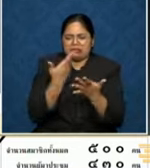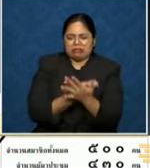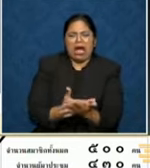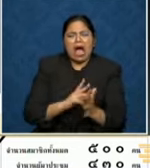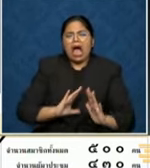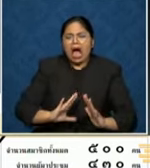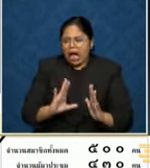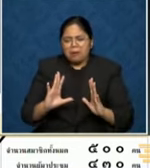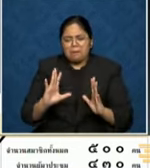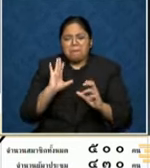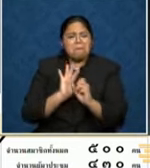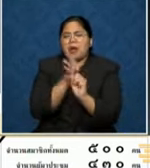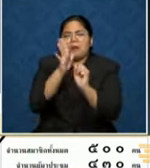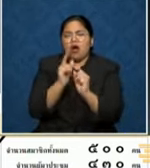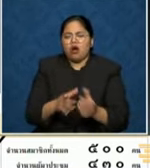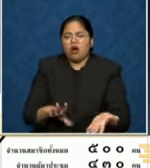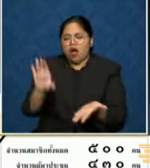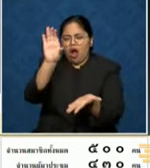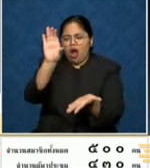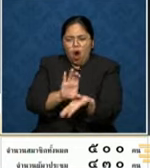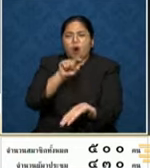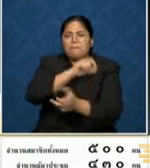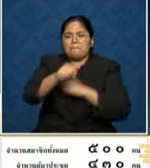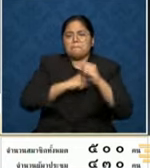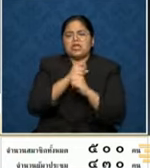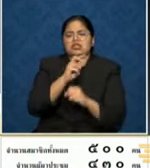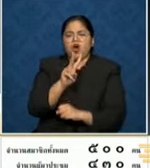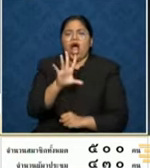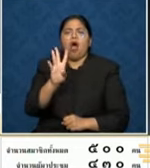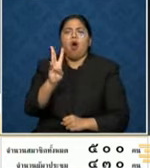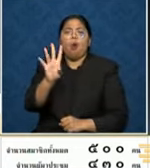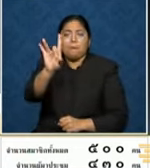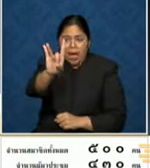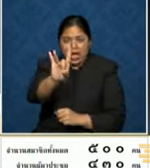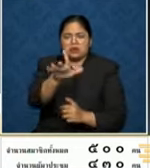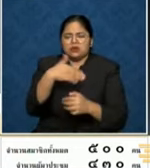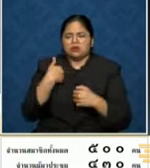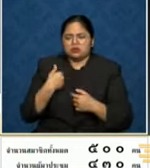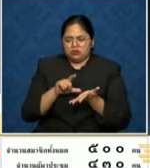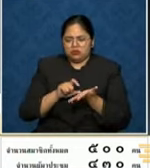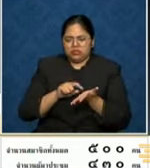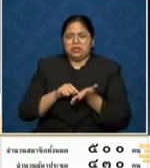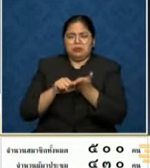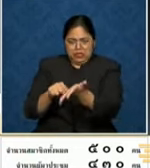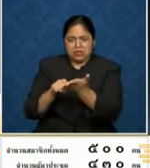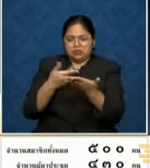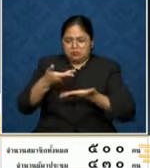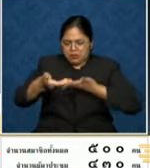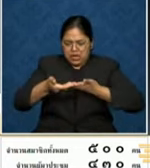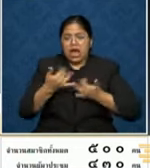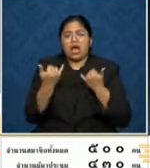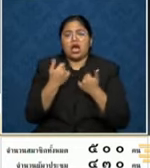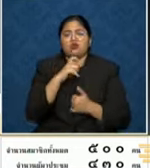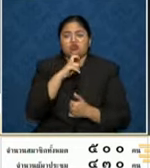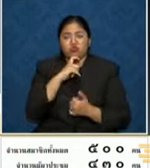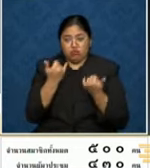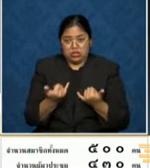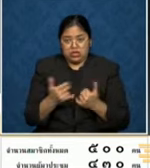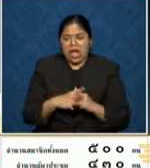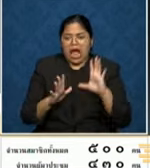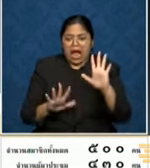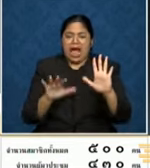รีบเสนอขอจัดตั้งงบประมาณในปี2568ที่รัฐบาลกำลังเสนอพิจารณาอยู่เพื่อให้ครบยอด